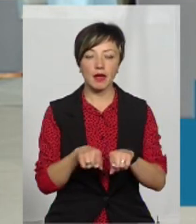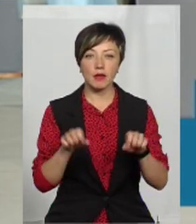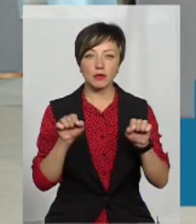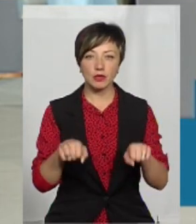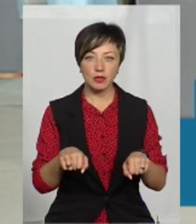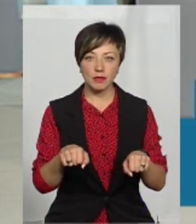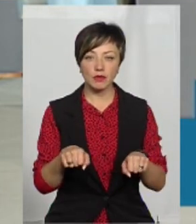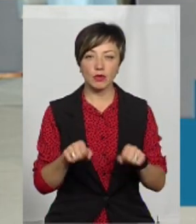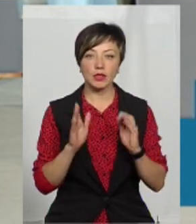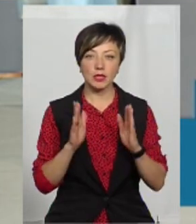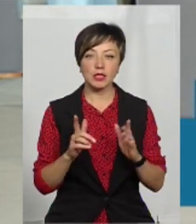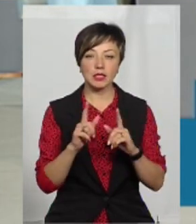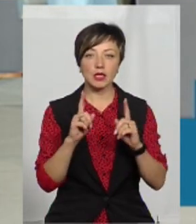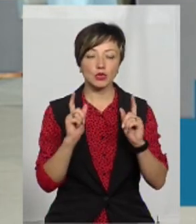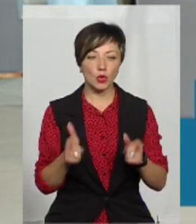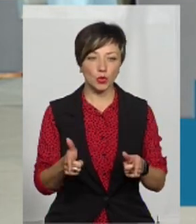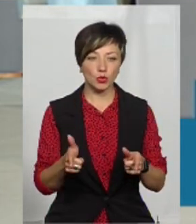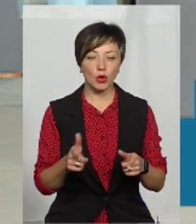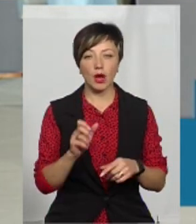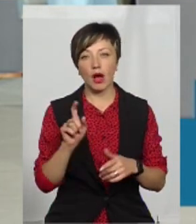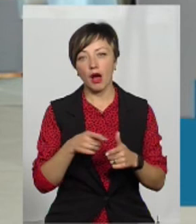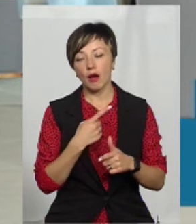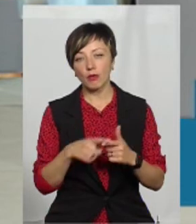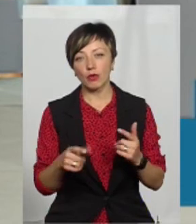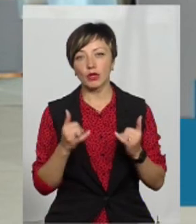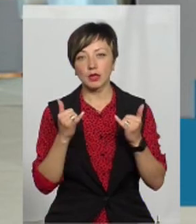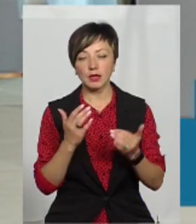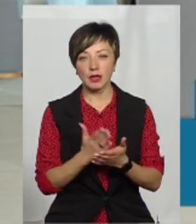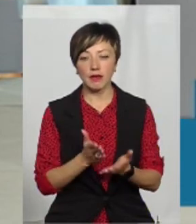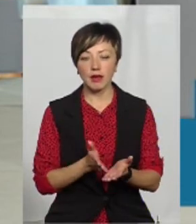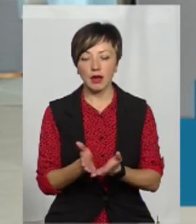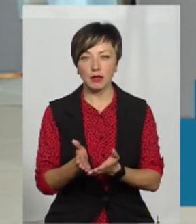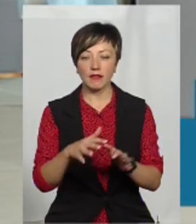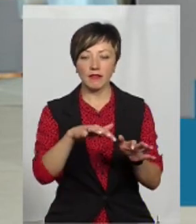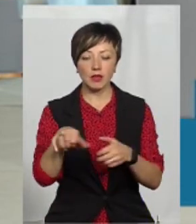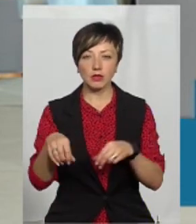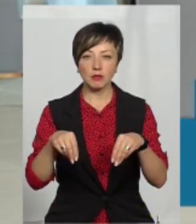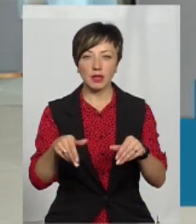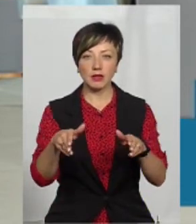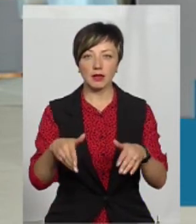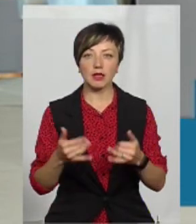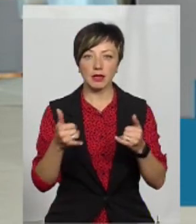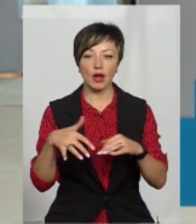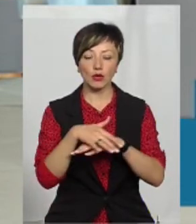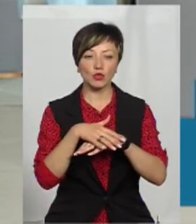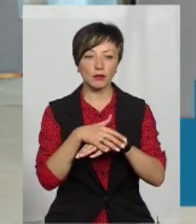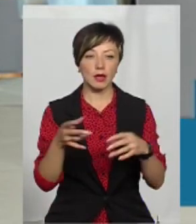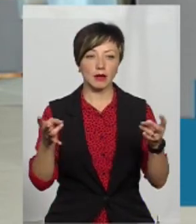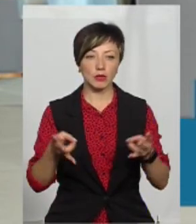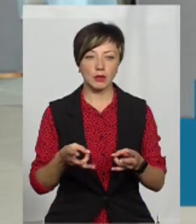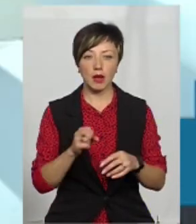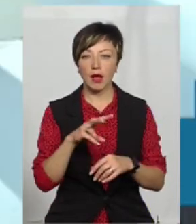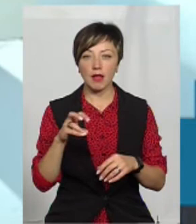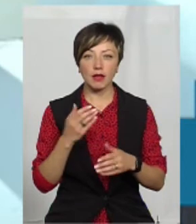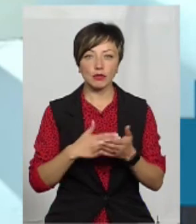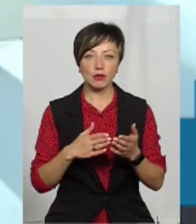можливо виключно за згодою. Ну, або для є варіант вилучення земельної ділянки для суспільних потреб. Але